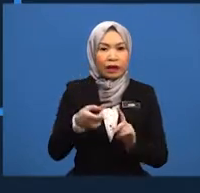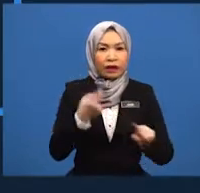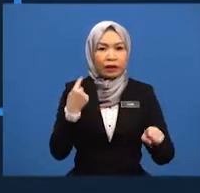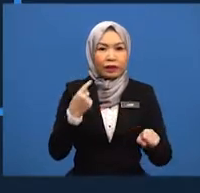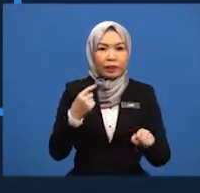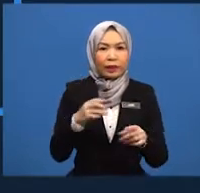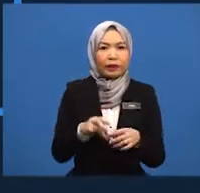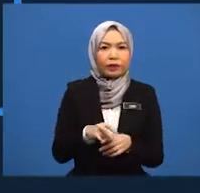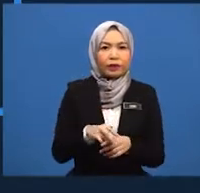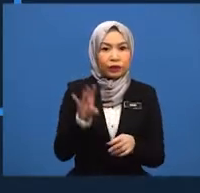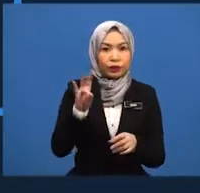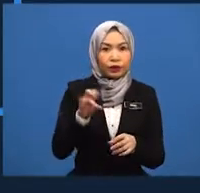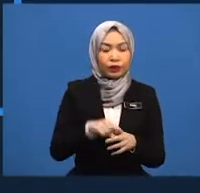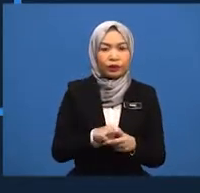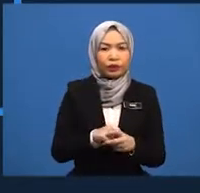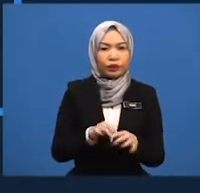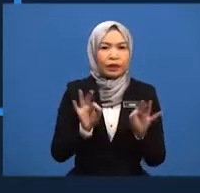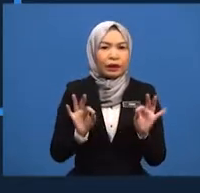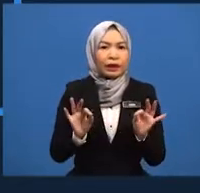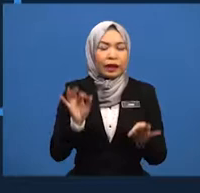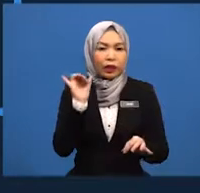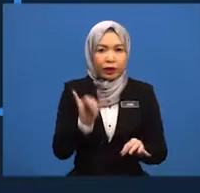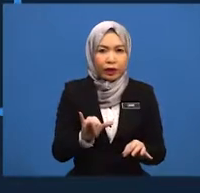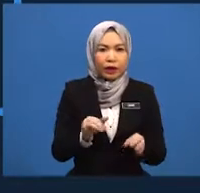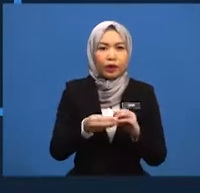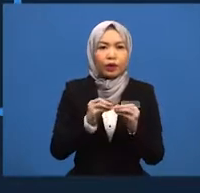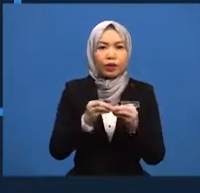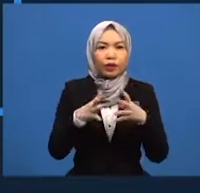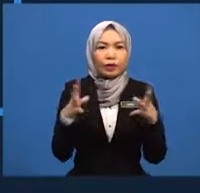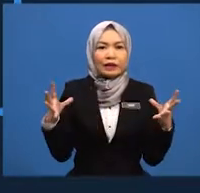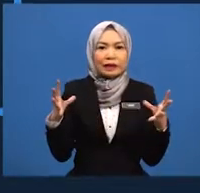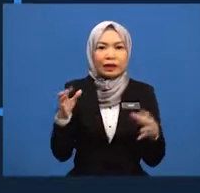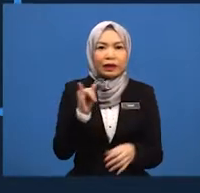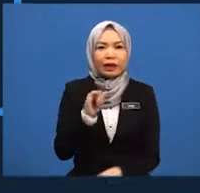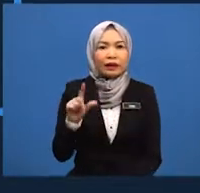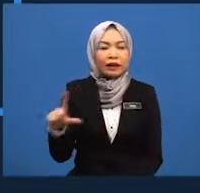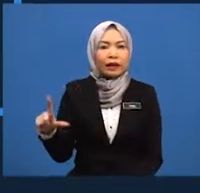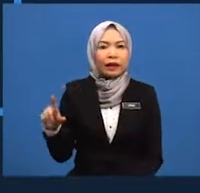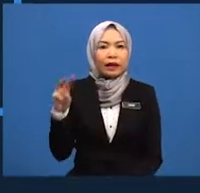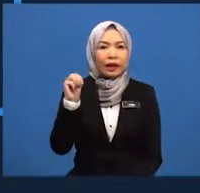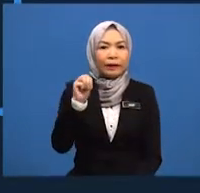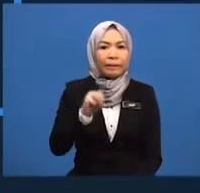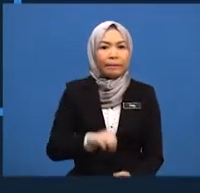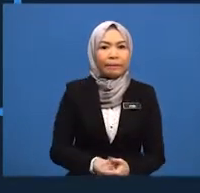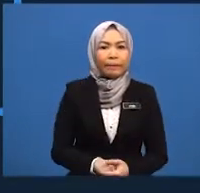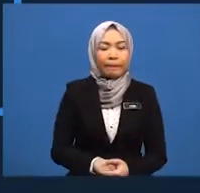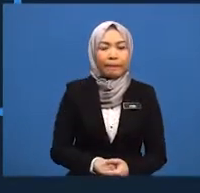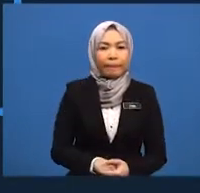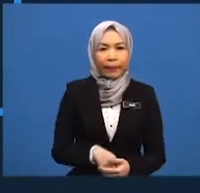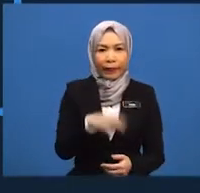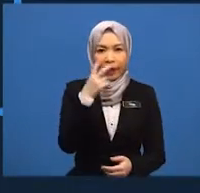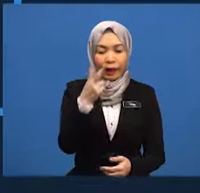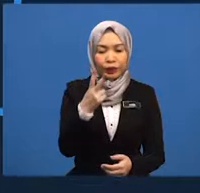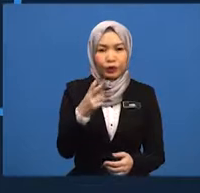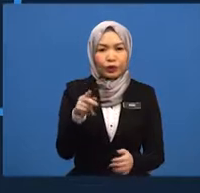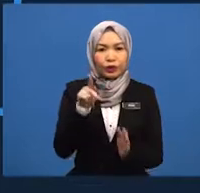nombor terbesar ialah M. Papar keputusan dan tamat. Jika